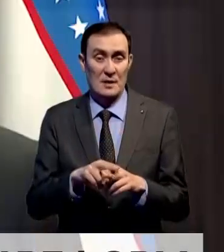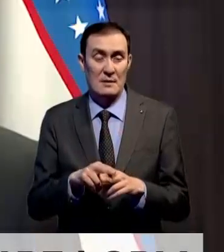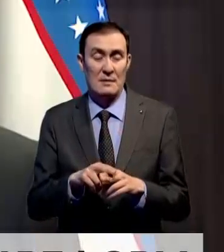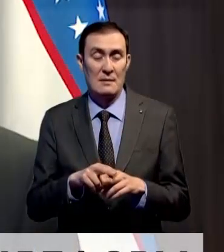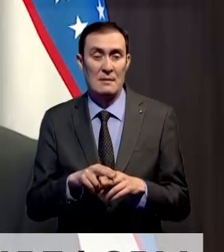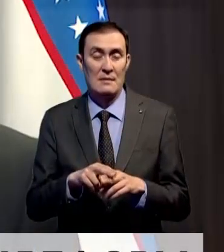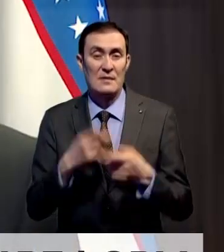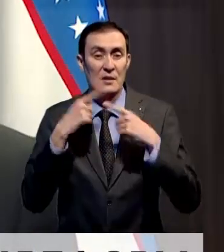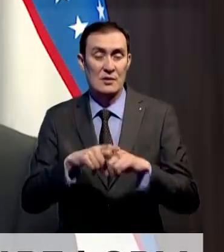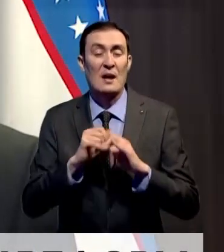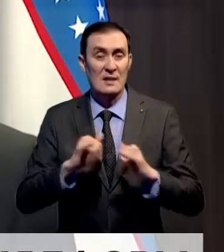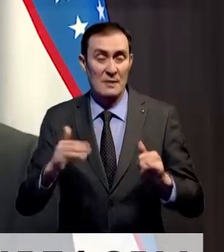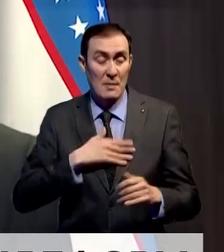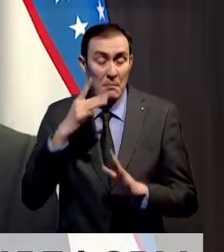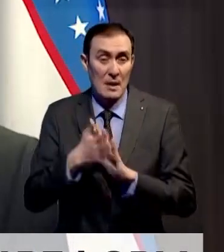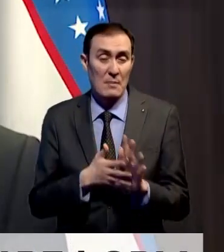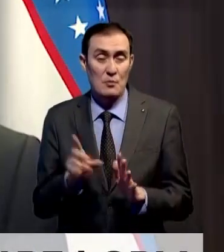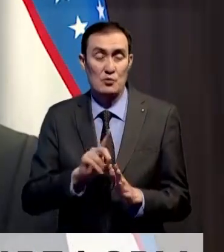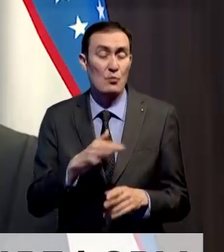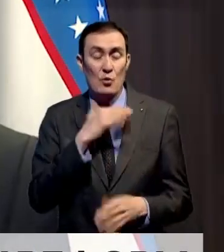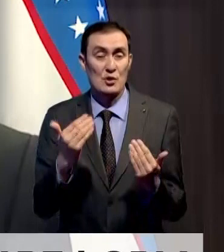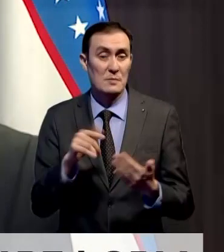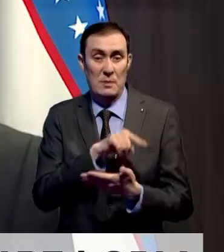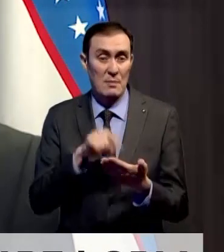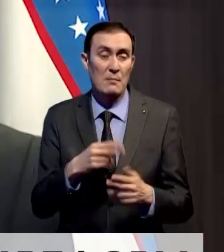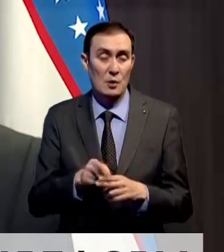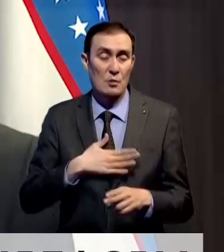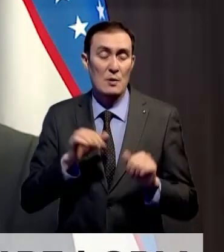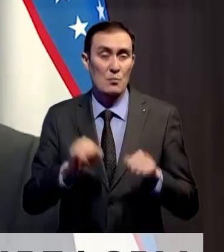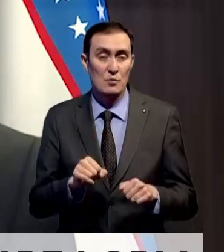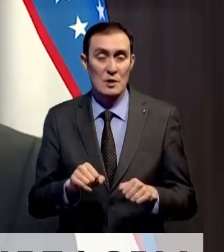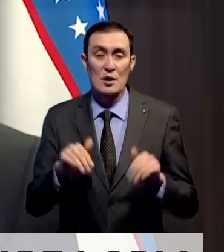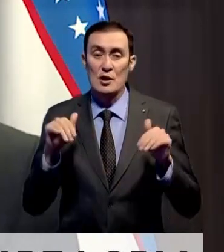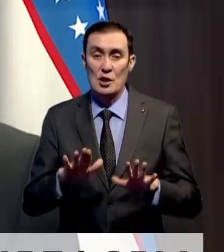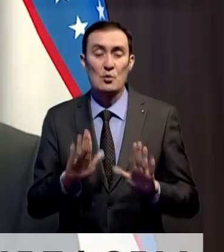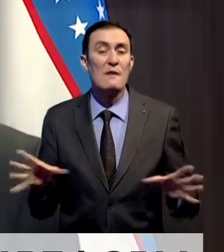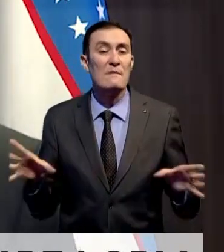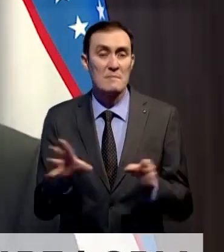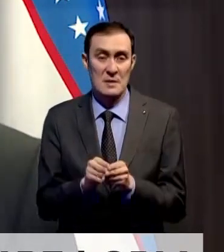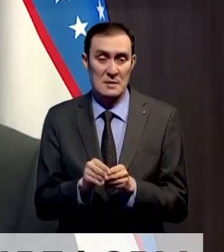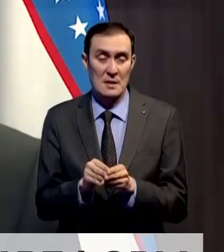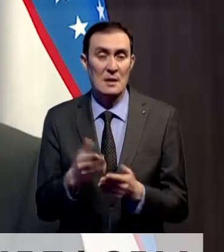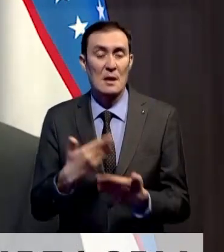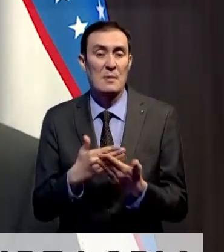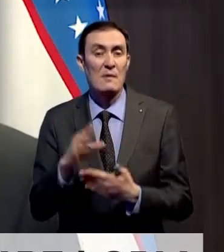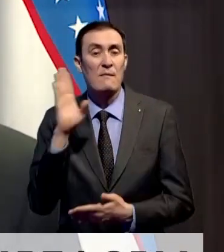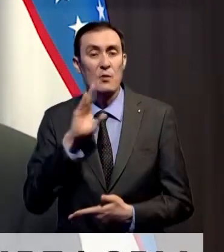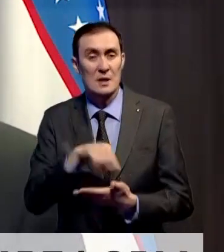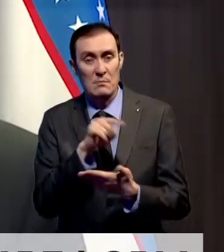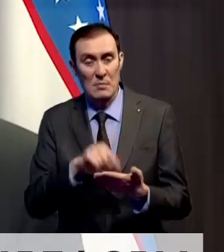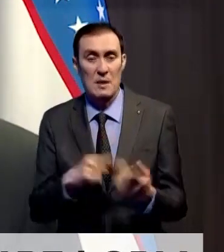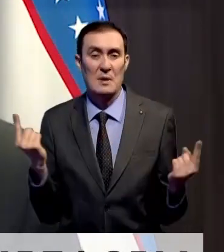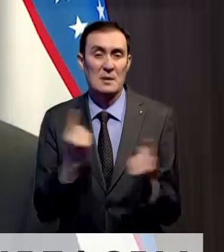Мы понимаем, что в регионе очень много проблем, которые мы можем решить только сообща. То есть те же водные проблемы,